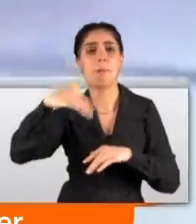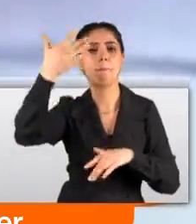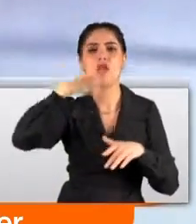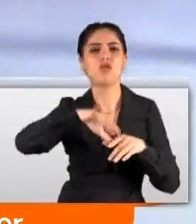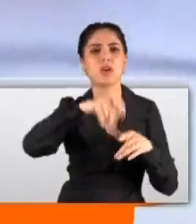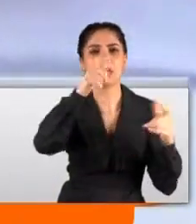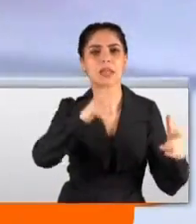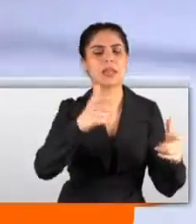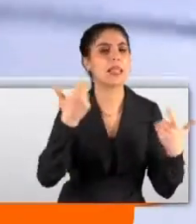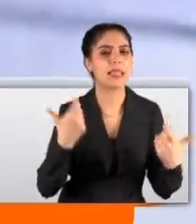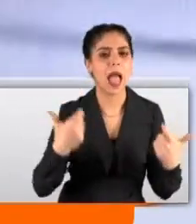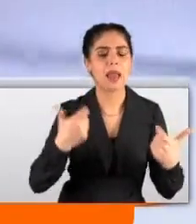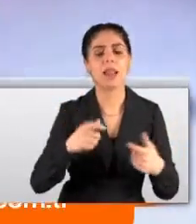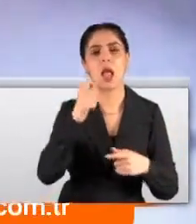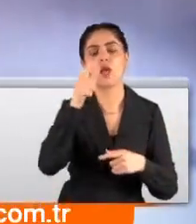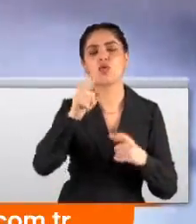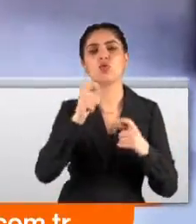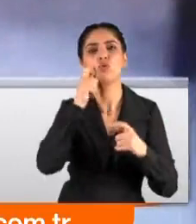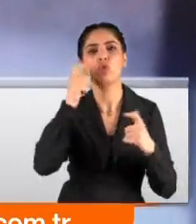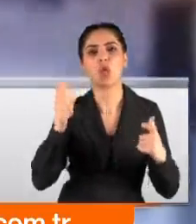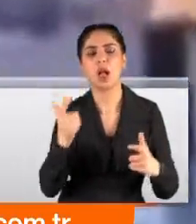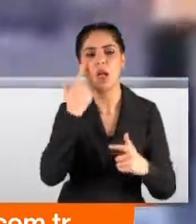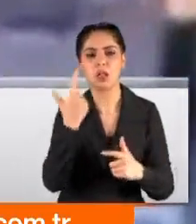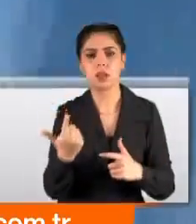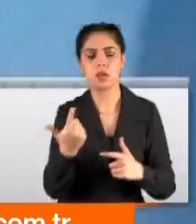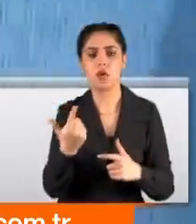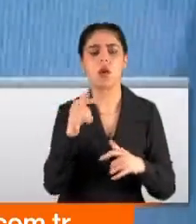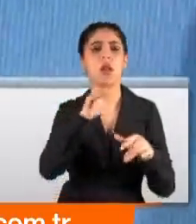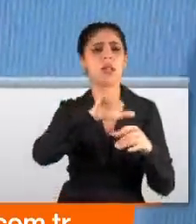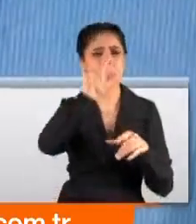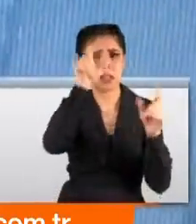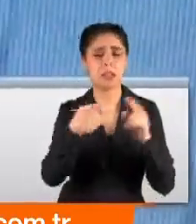hırsızlık olayı. Yer bu kez Sultan Gazi. Hırsızlarsa yine aynı.